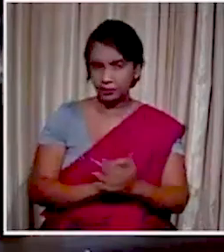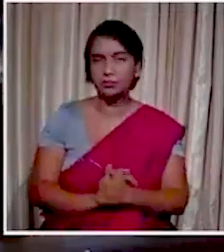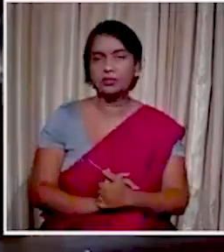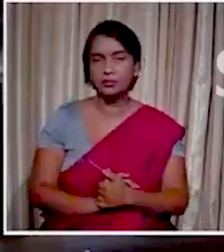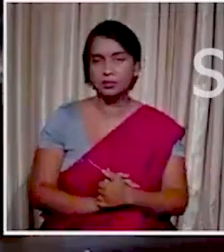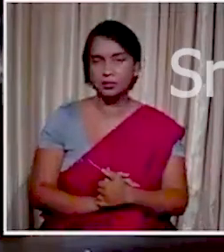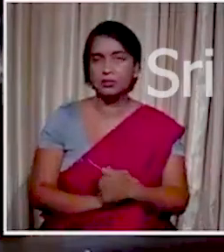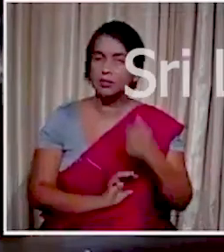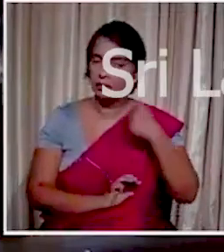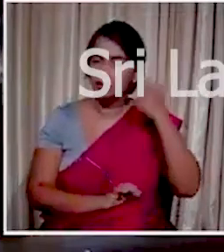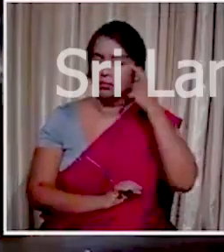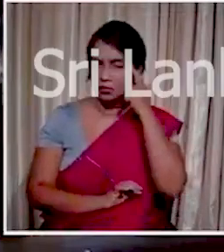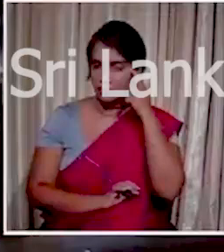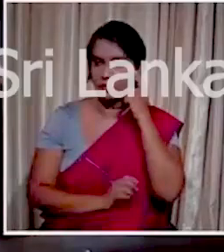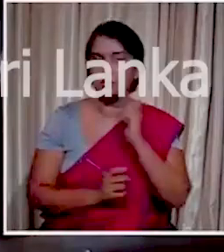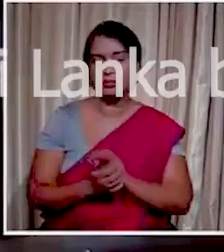मा हितनवा